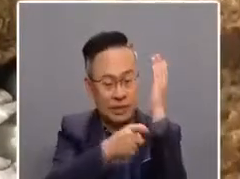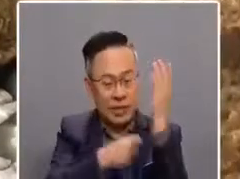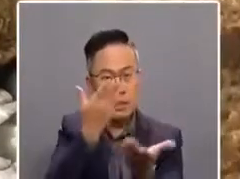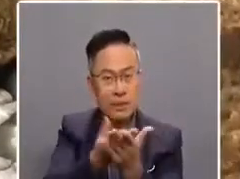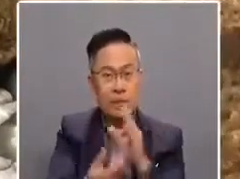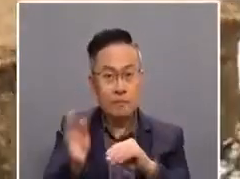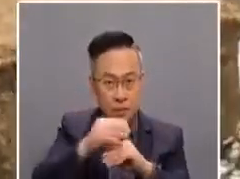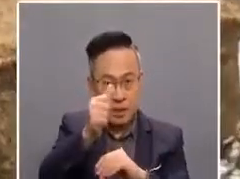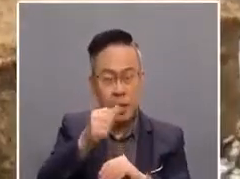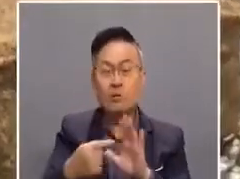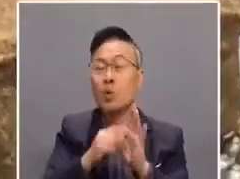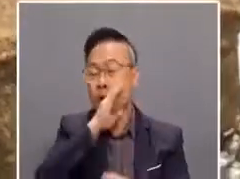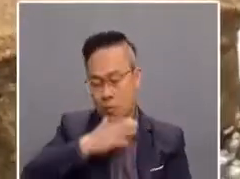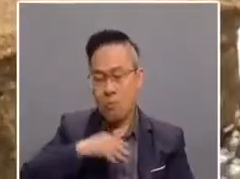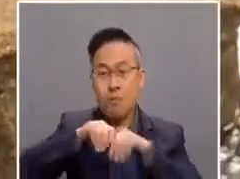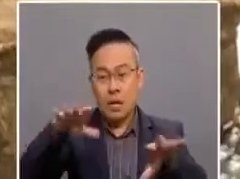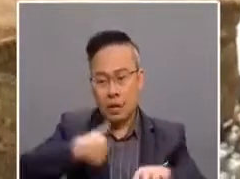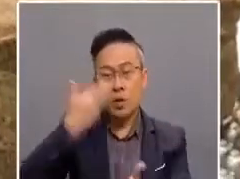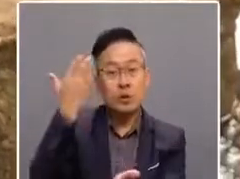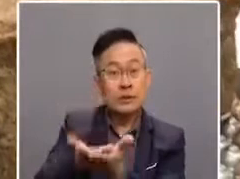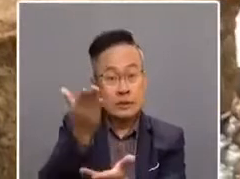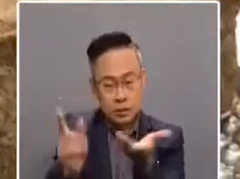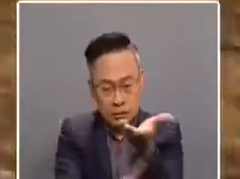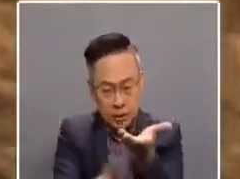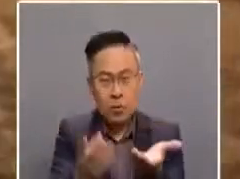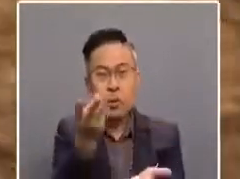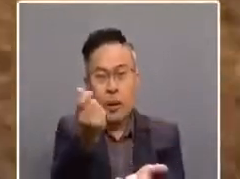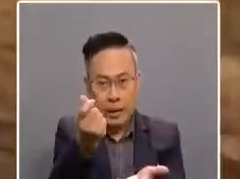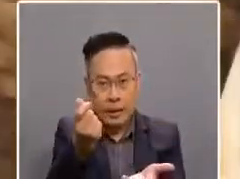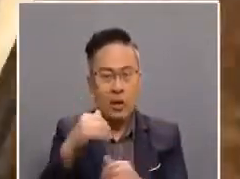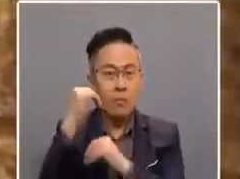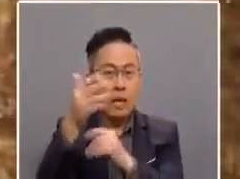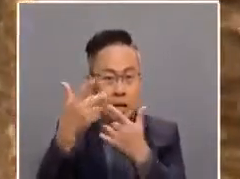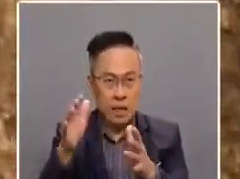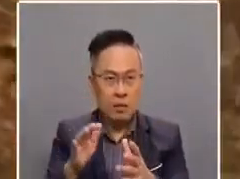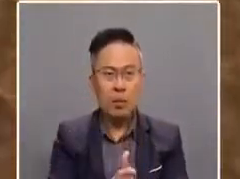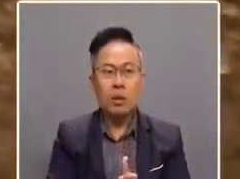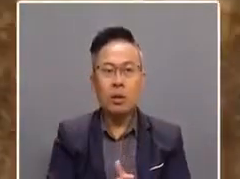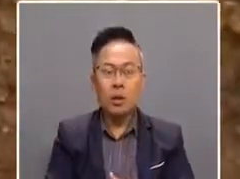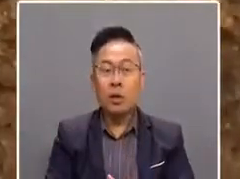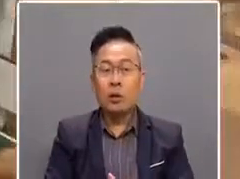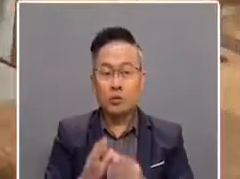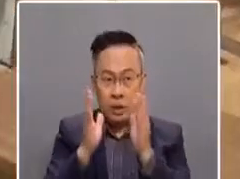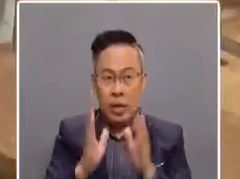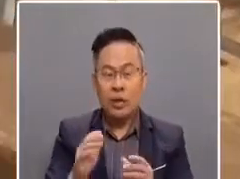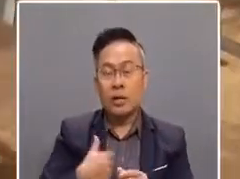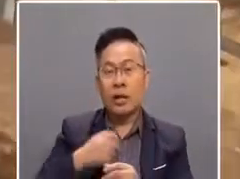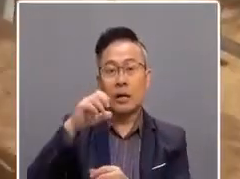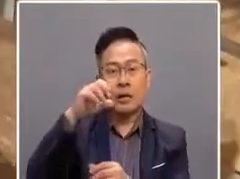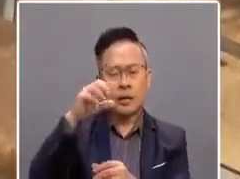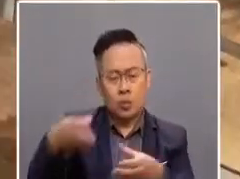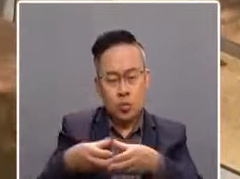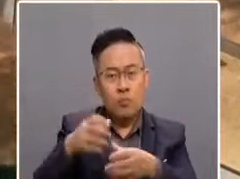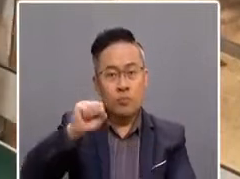ว่าเราจะซื้อราคาเท่านี้ถ้าราคาเท่านี้เนี่ยยังไงพ่อค้าต้องซื้อสูงกว่าถ้า